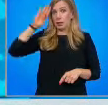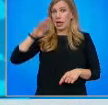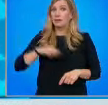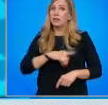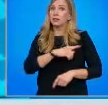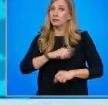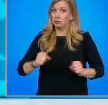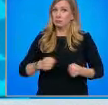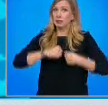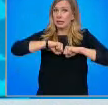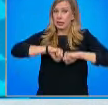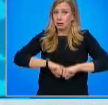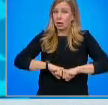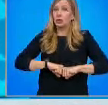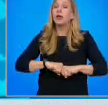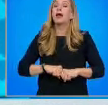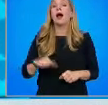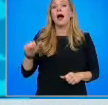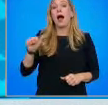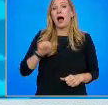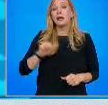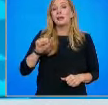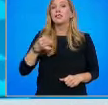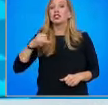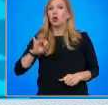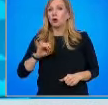хирургът професор Атанас Йонков. До смяната се стигна